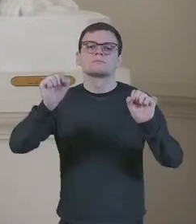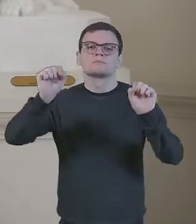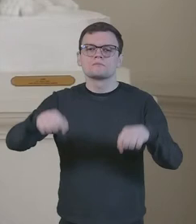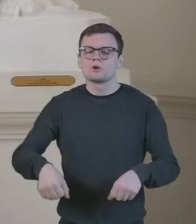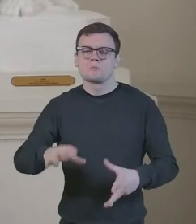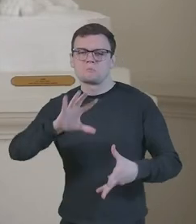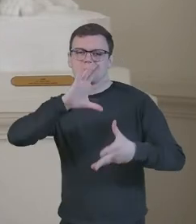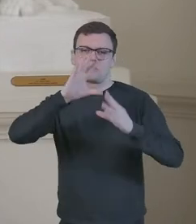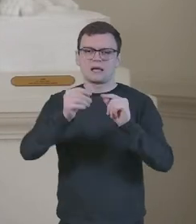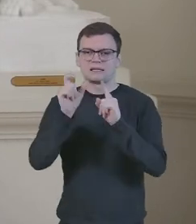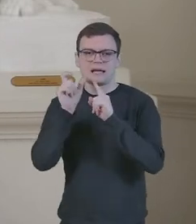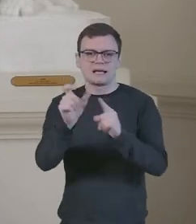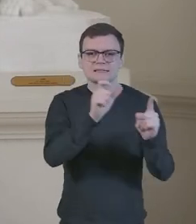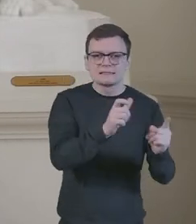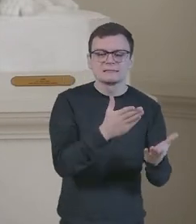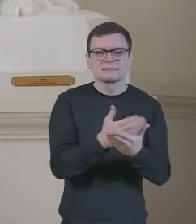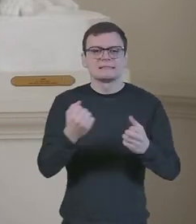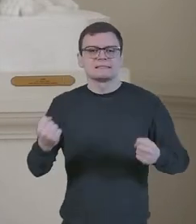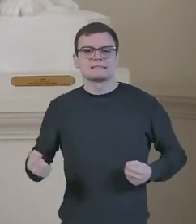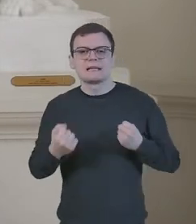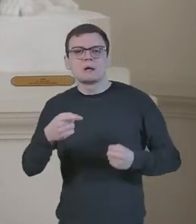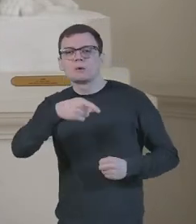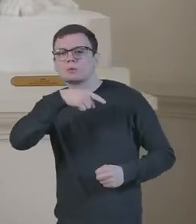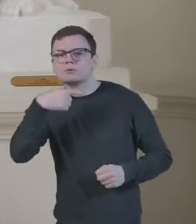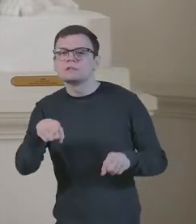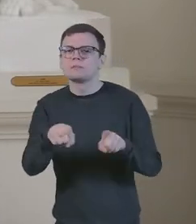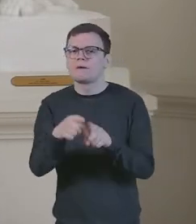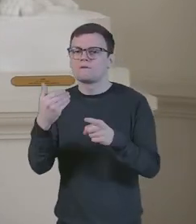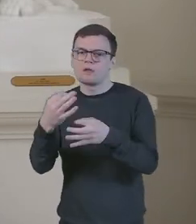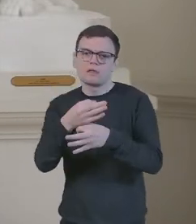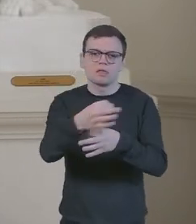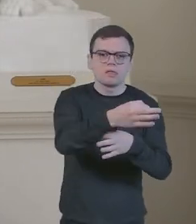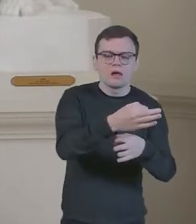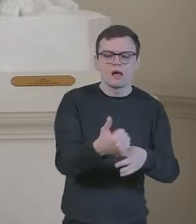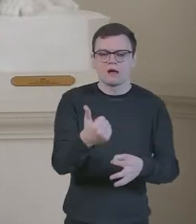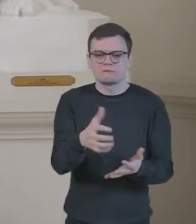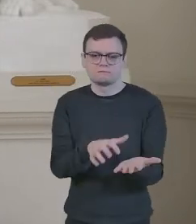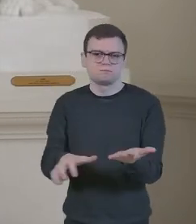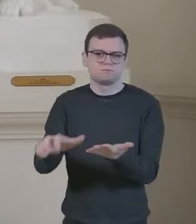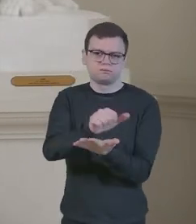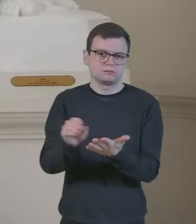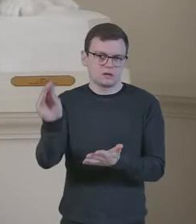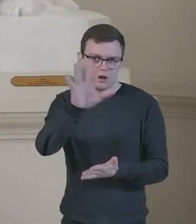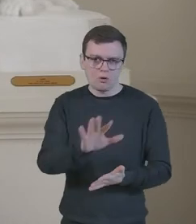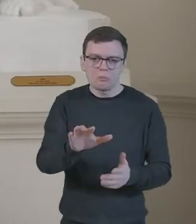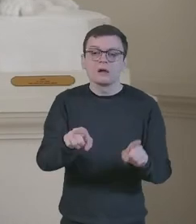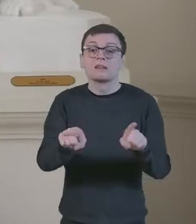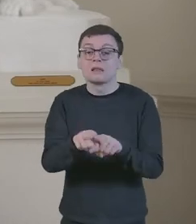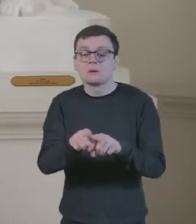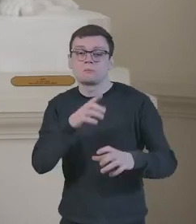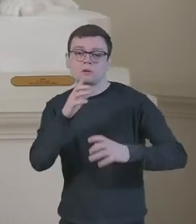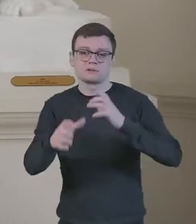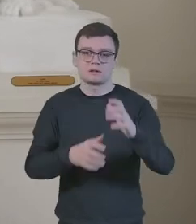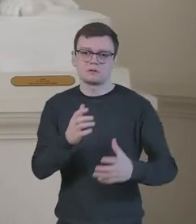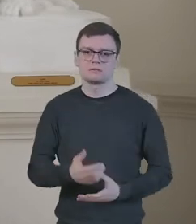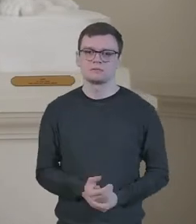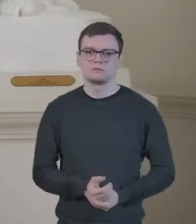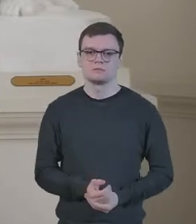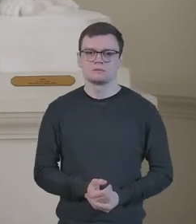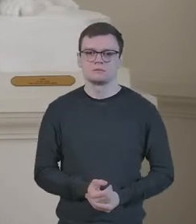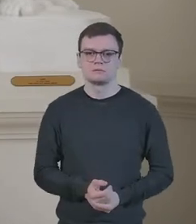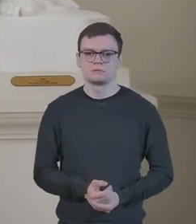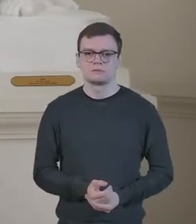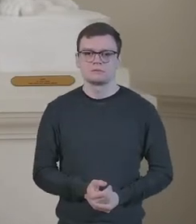jisai paženklins mūsų bendradarbiavimą. Ir mes taip pat galėsime kovoti su Rusija ir jos įgaliotinėmis,